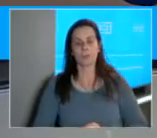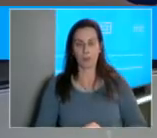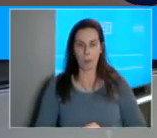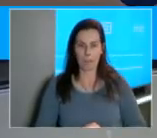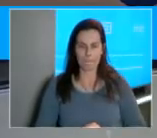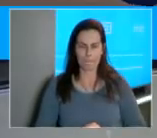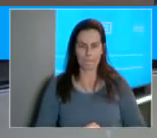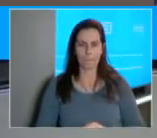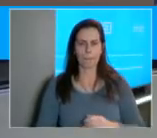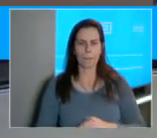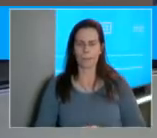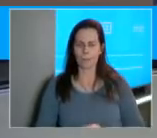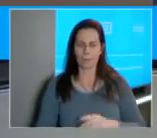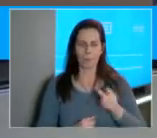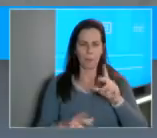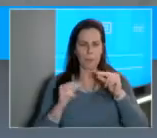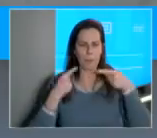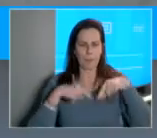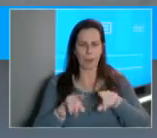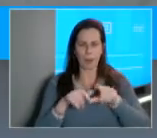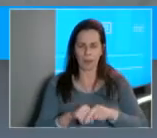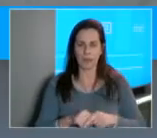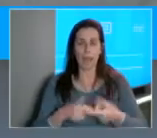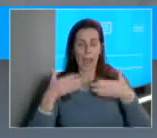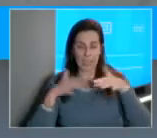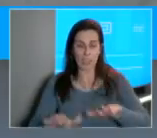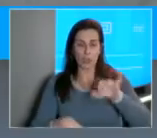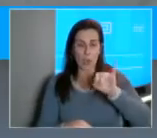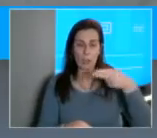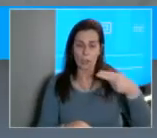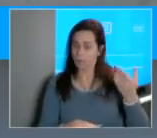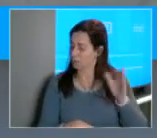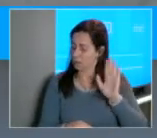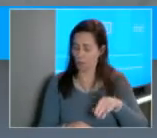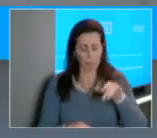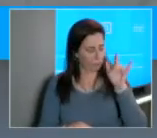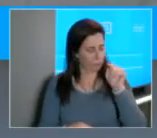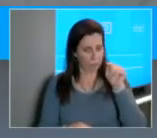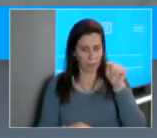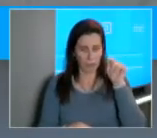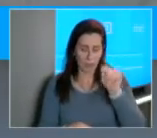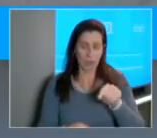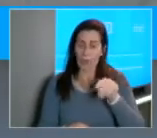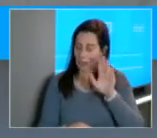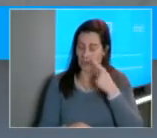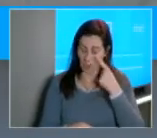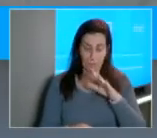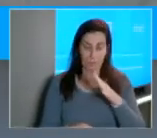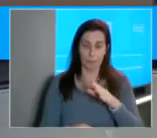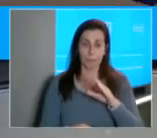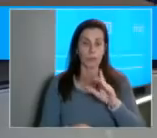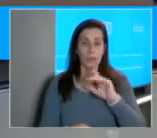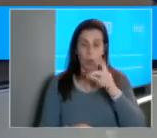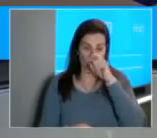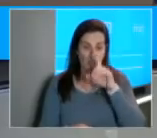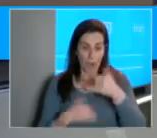אומרת... צריכים גם להסתכל על עצמנו בהקשר הזה. הגזענות של יועז הנדל הופנתה גם כלפי... בצורה, תשמעי, אם לדעת,